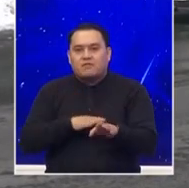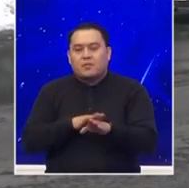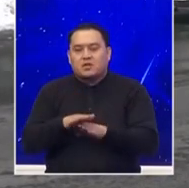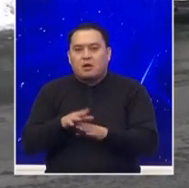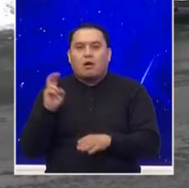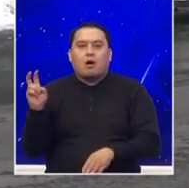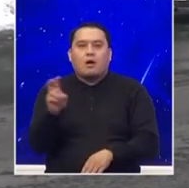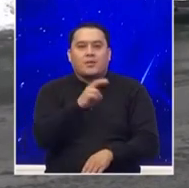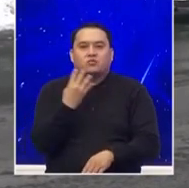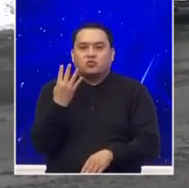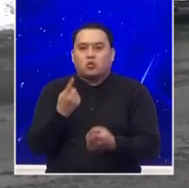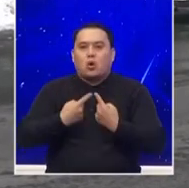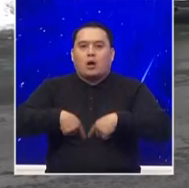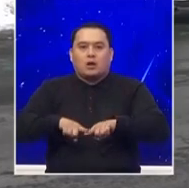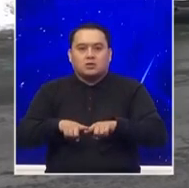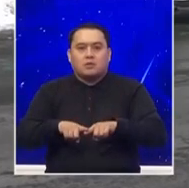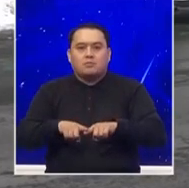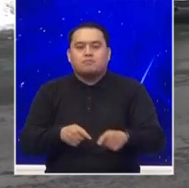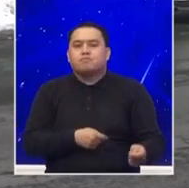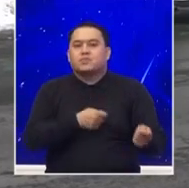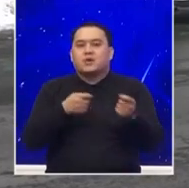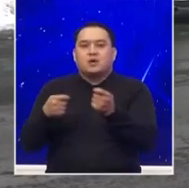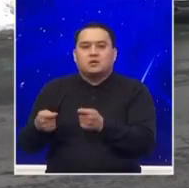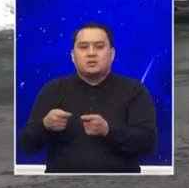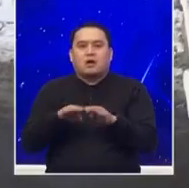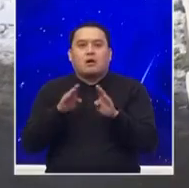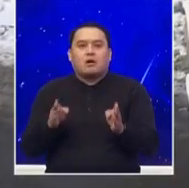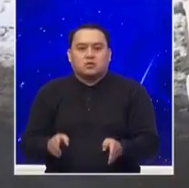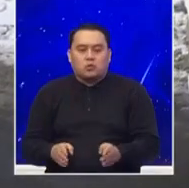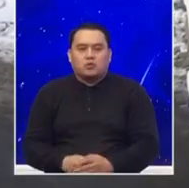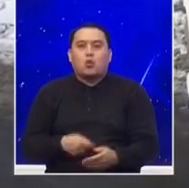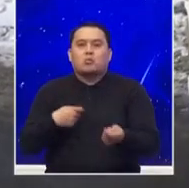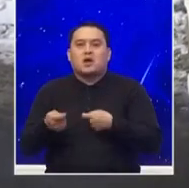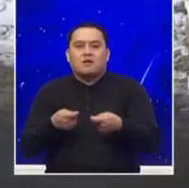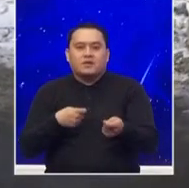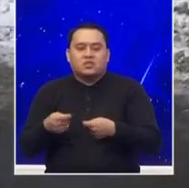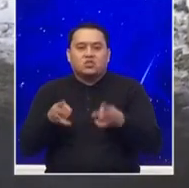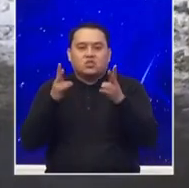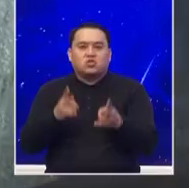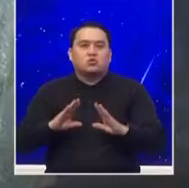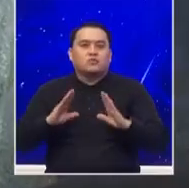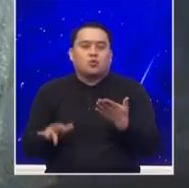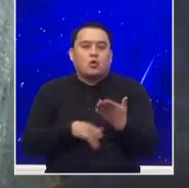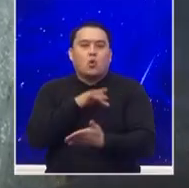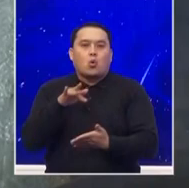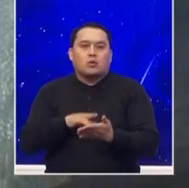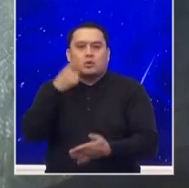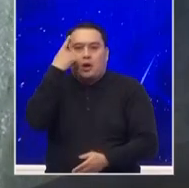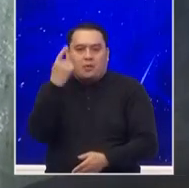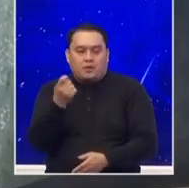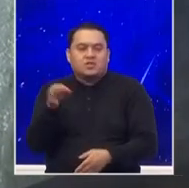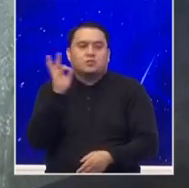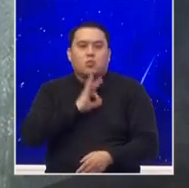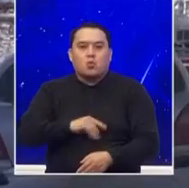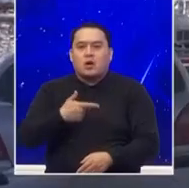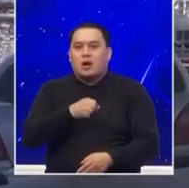объезд 4 организаций, где поставляют газовые баллоны. Управление по чрезвычайным ситуациям города напоминает,